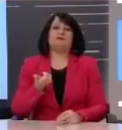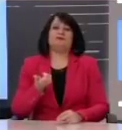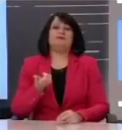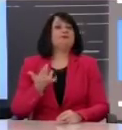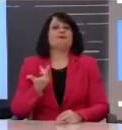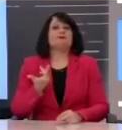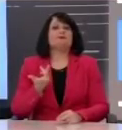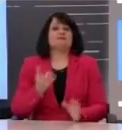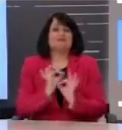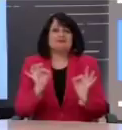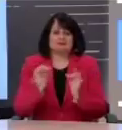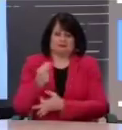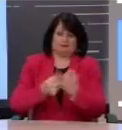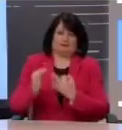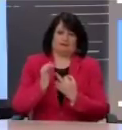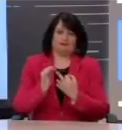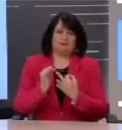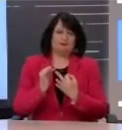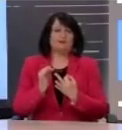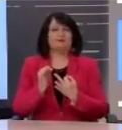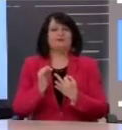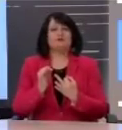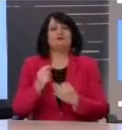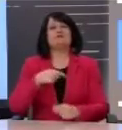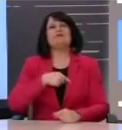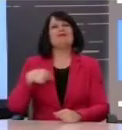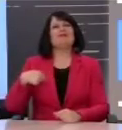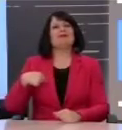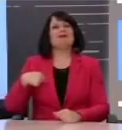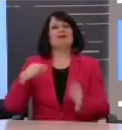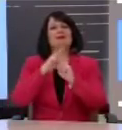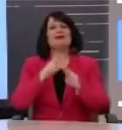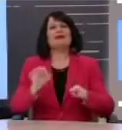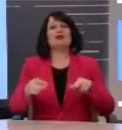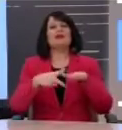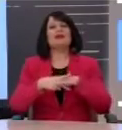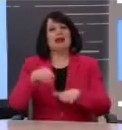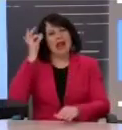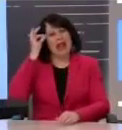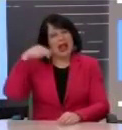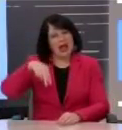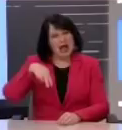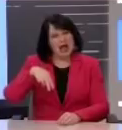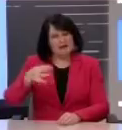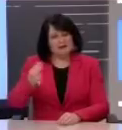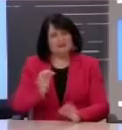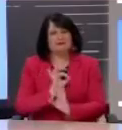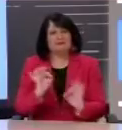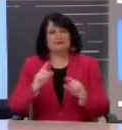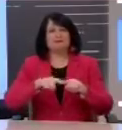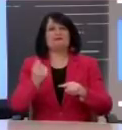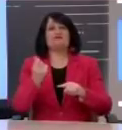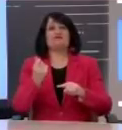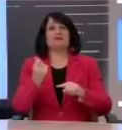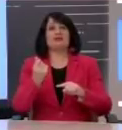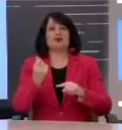ήταν η διαβεβαίωση από πλευράς της Διευθύντριας του Διεθνούς Νομισματικού Ταμείου ότι η ελληνική οικονομία πέρασε